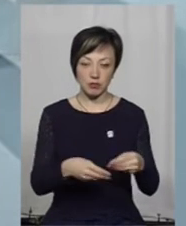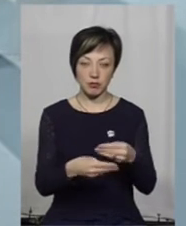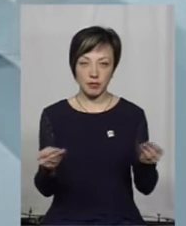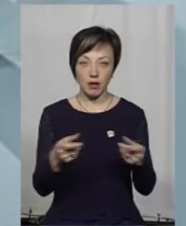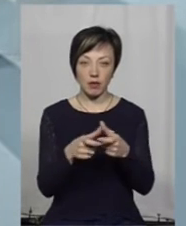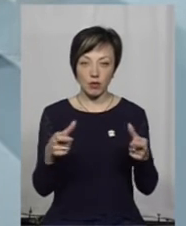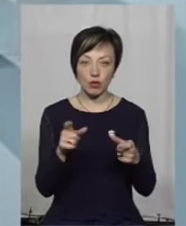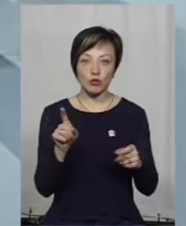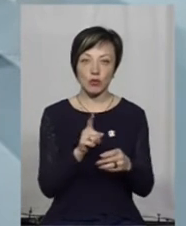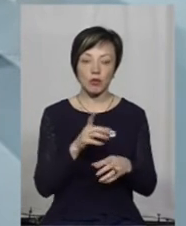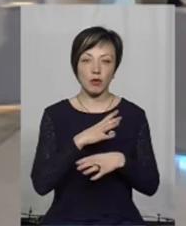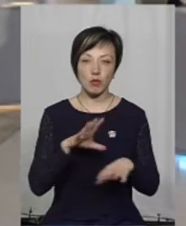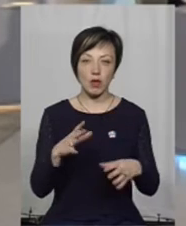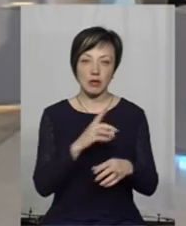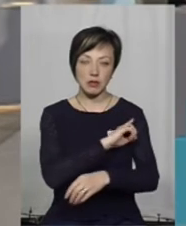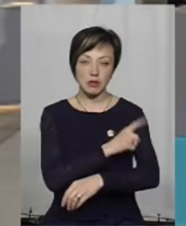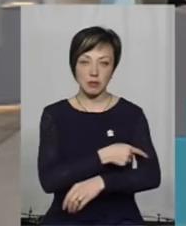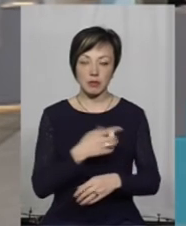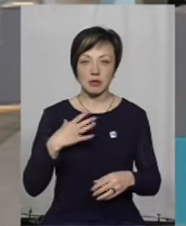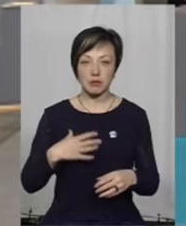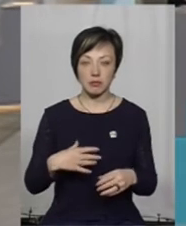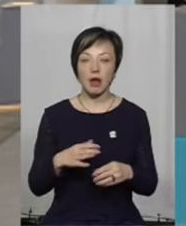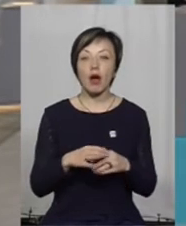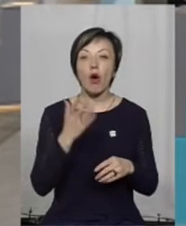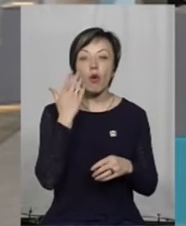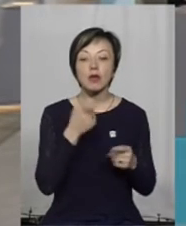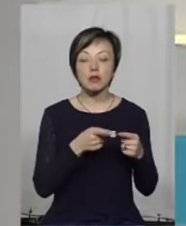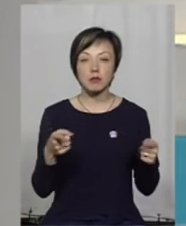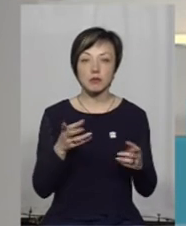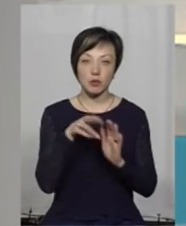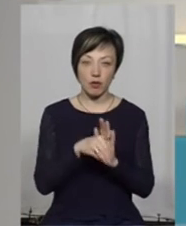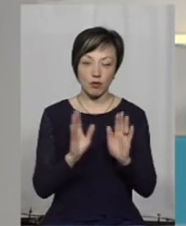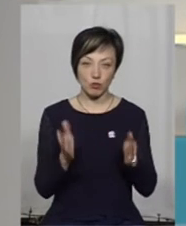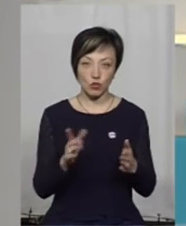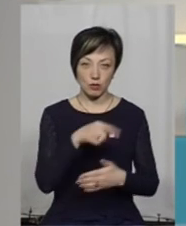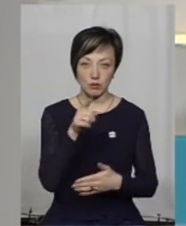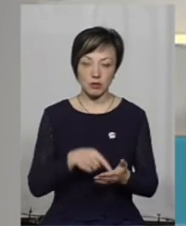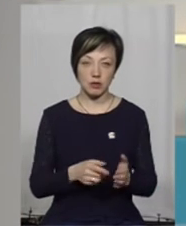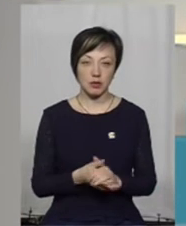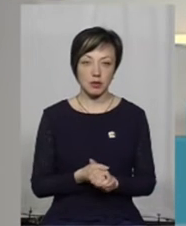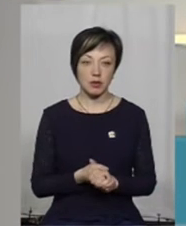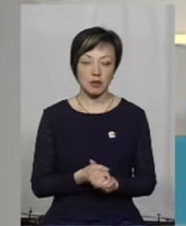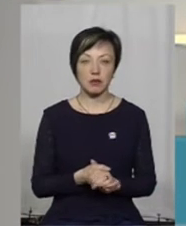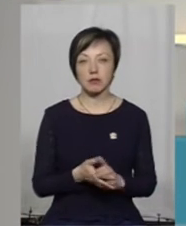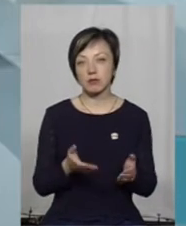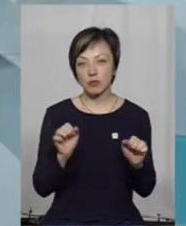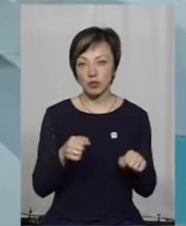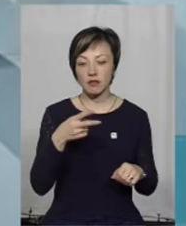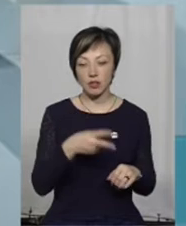уникнути соціальної напруги. Про які терміни йдеться? Коли таке запровадиться вже квиток? Ну,